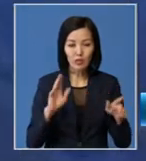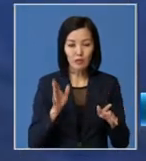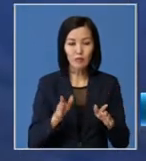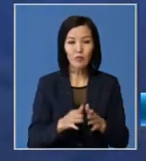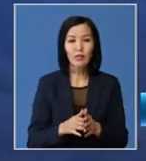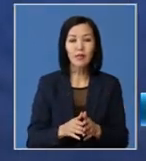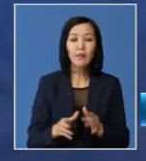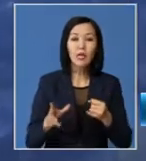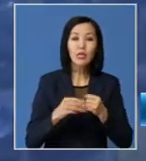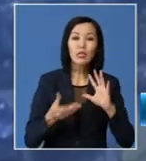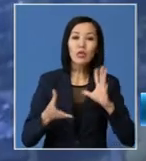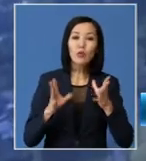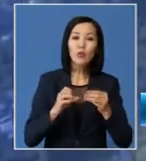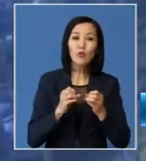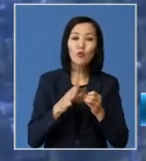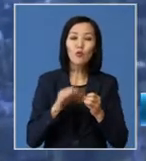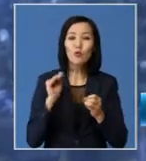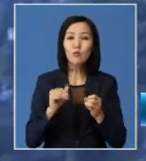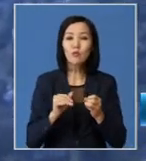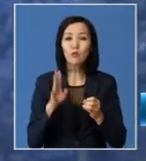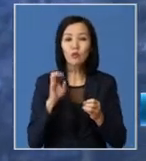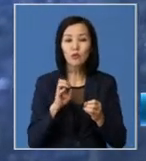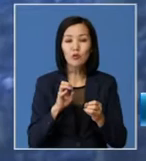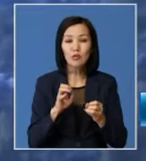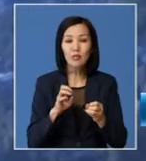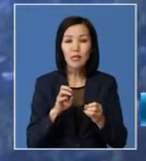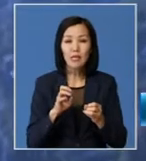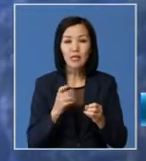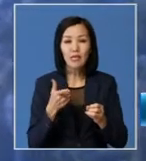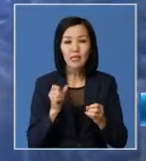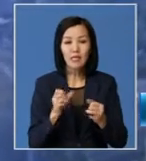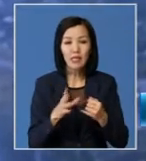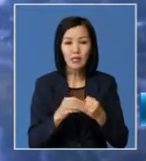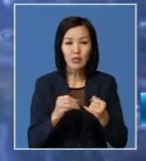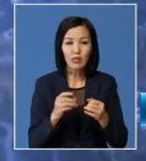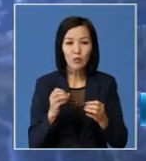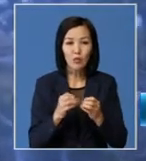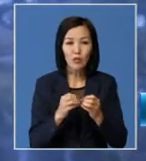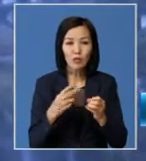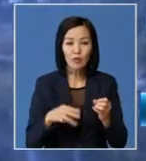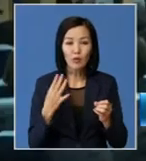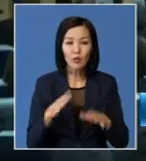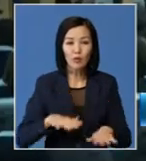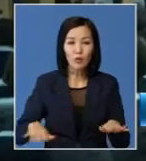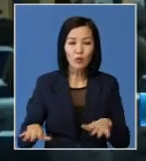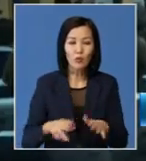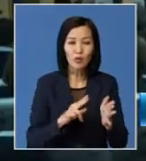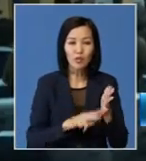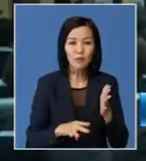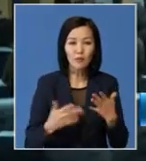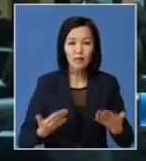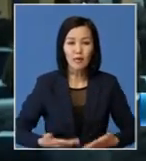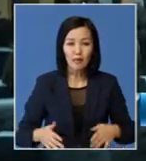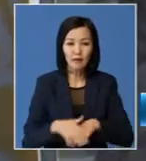Ауданның жер көлемі 19300 шаршы метр аумақты құрайды. 24 округ, 61 елді мекен бар. Тұрғындар саны бүгінде 170 мыңға